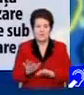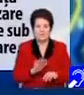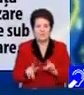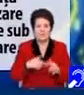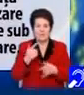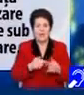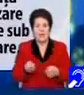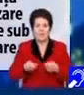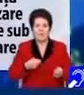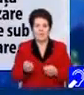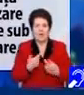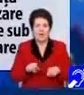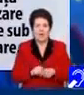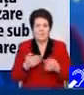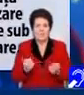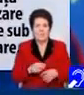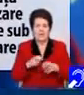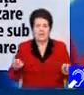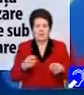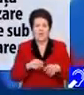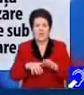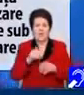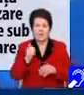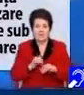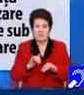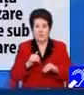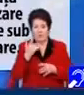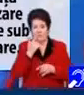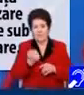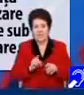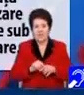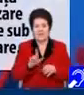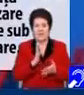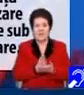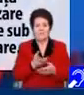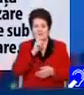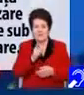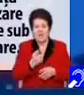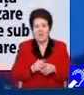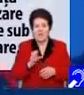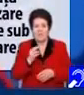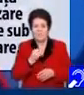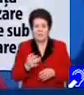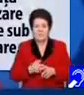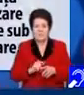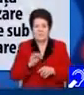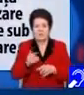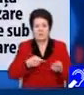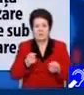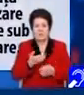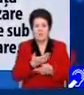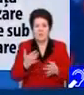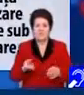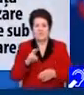ale guvernării. Acum însă, când până la declanșarea alegerilor parlamentare au rămas doar câteva luni, trebuie să evităm emoțiile și dorința de a pedepsi guvernul cu orice